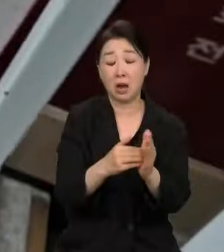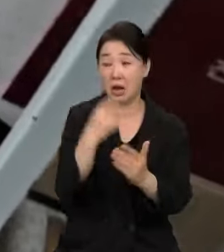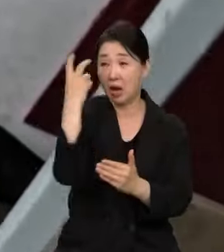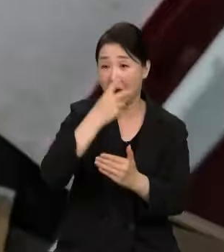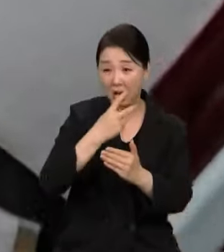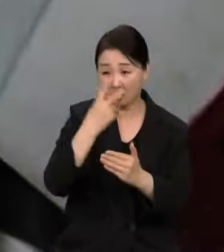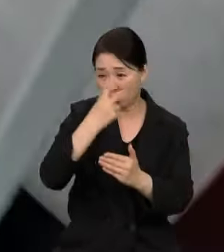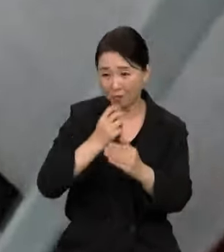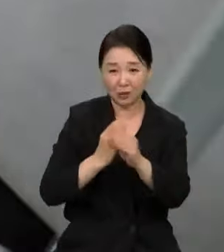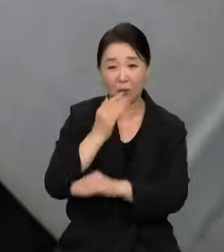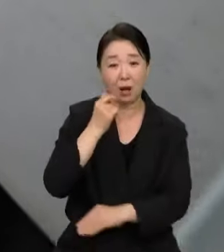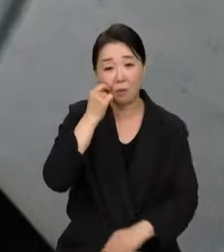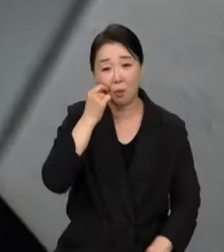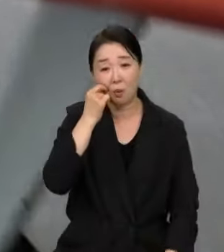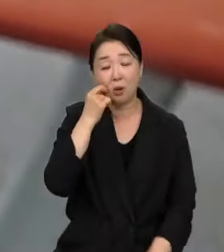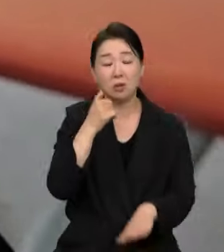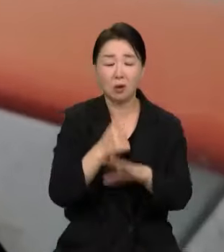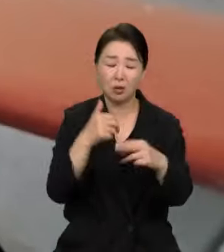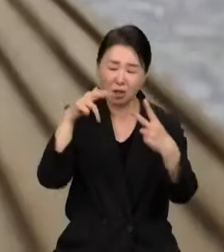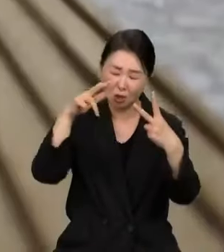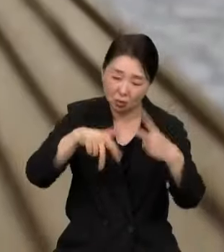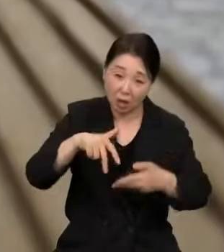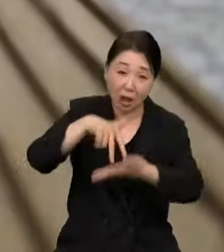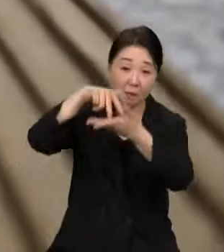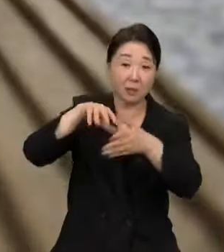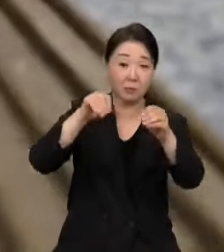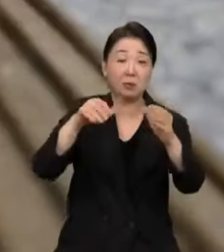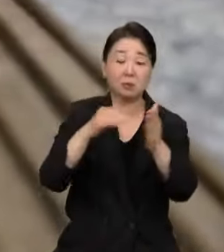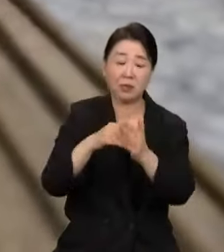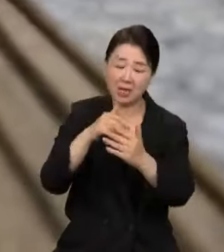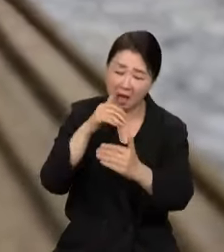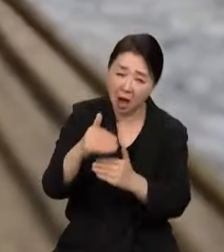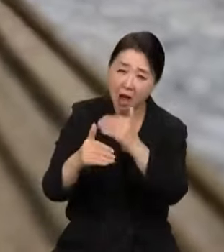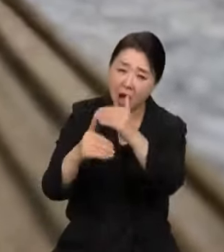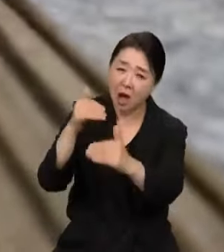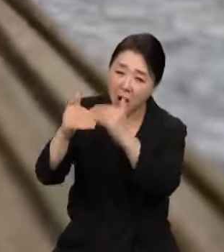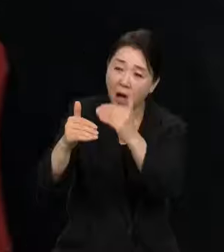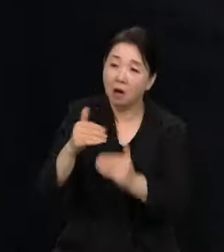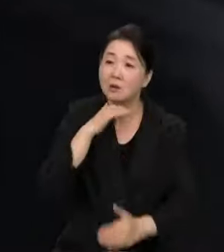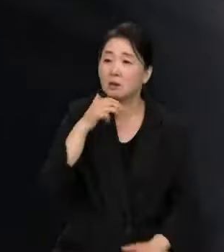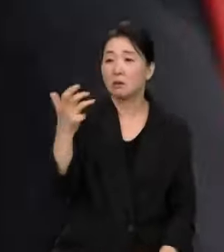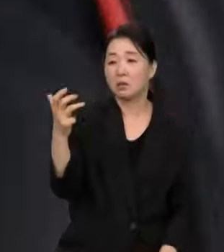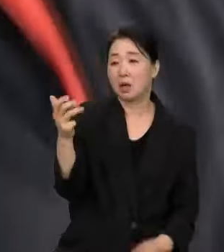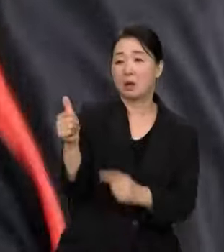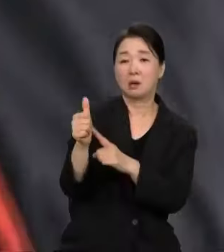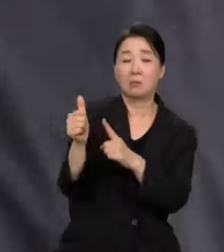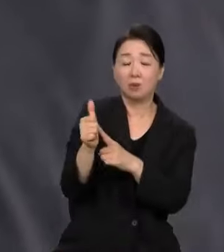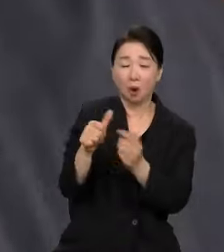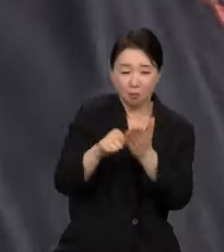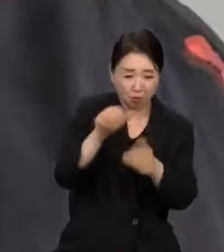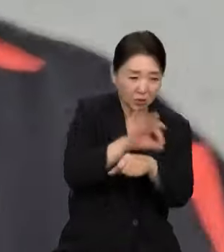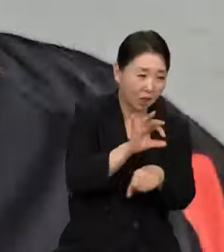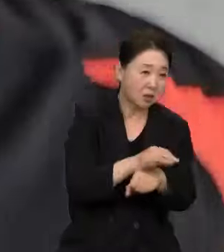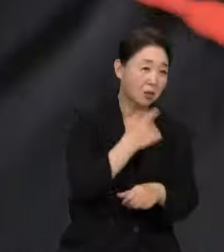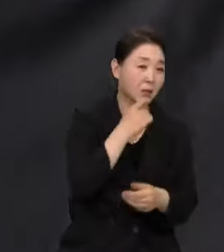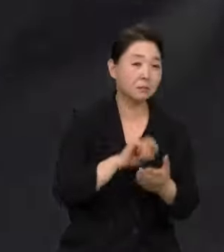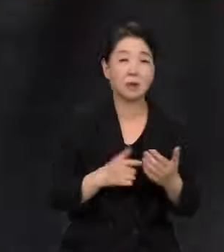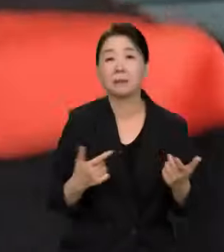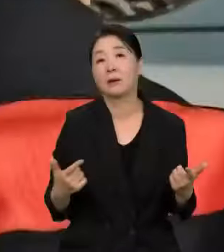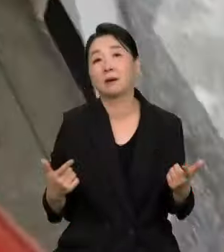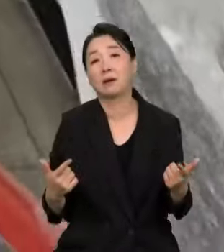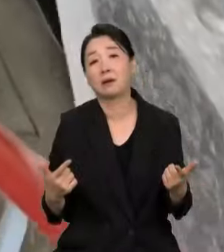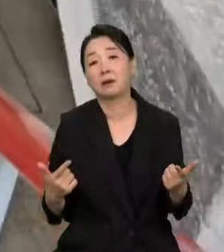통과 못해서인데 벌써 2주째입니다. 계단 오르는 78살 이창배 씨. 생필품 사러 가는 것도 쉽지 않습니다.